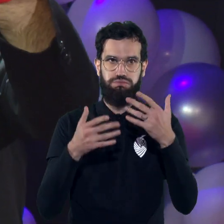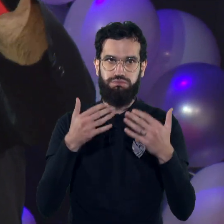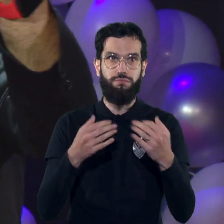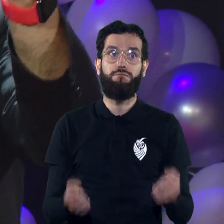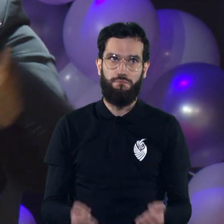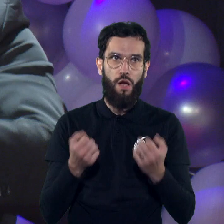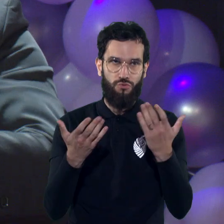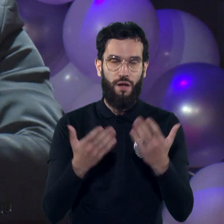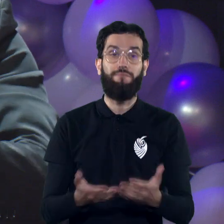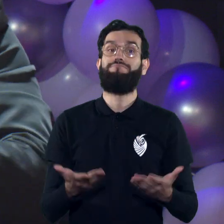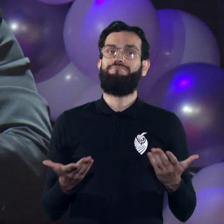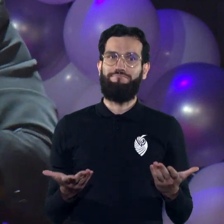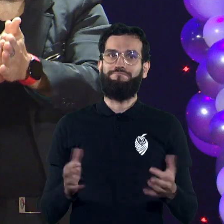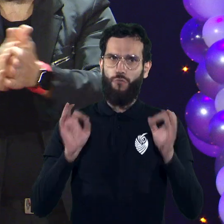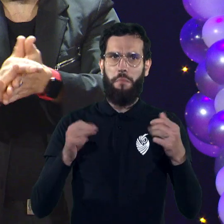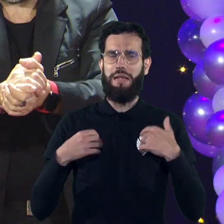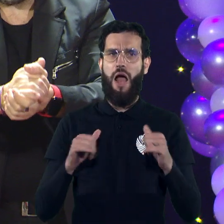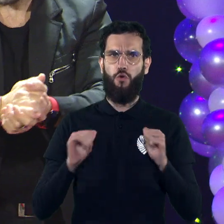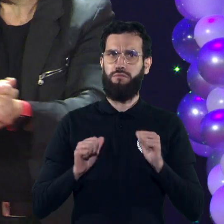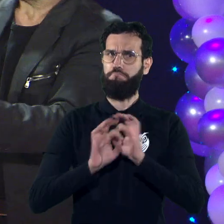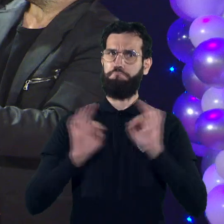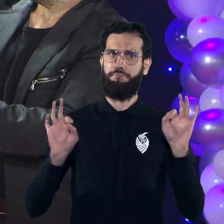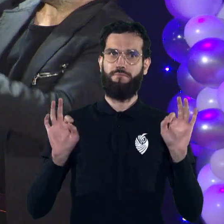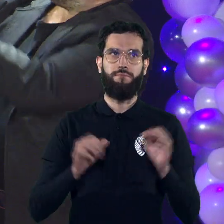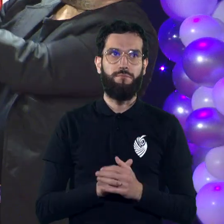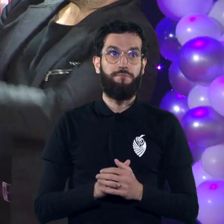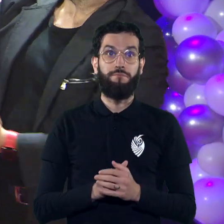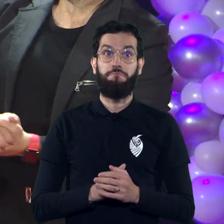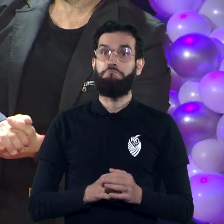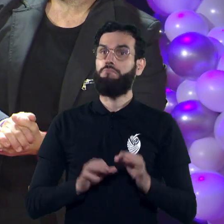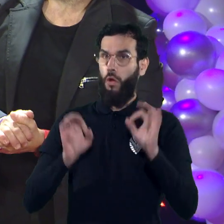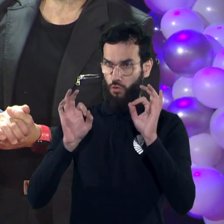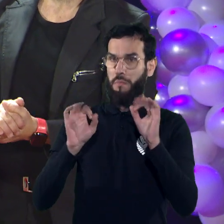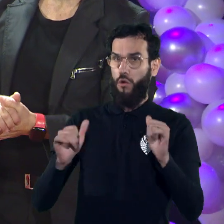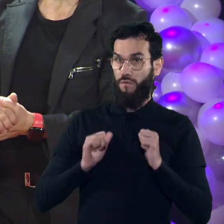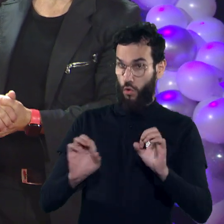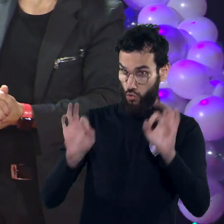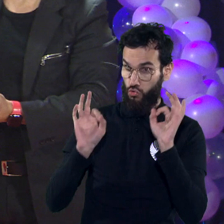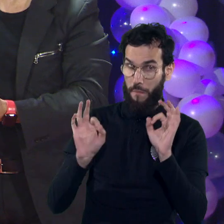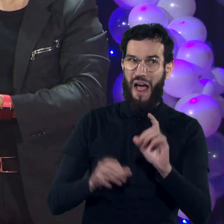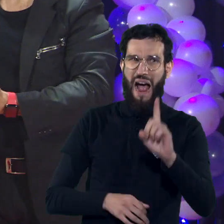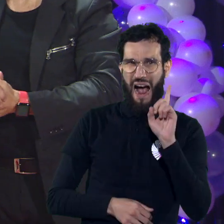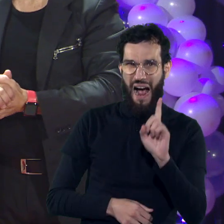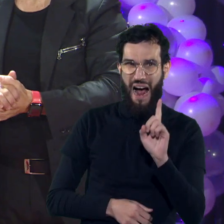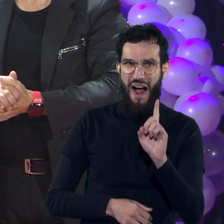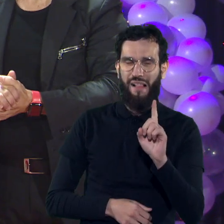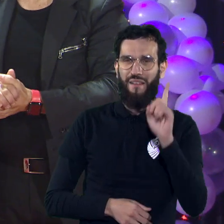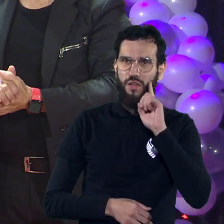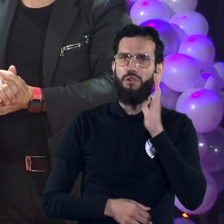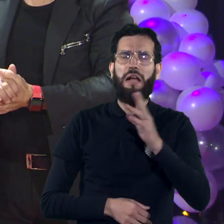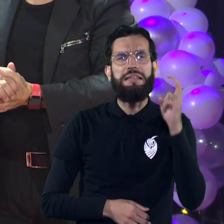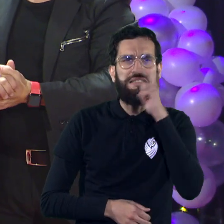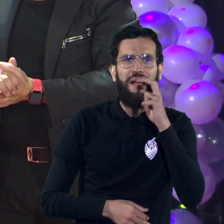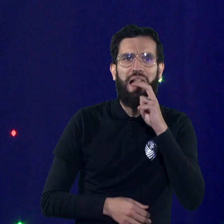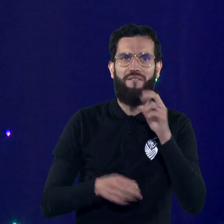iné. Tak, ja som sa rozcvičil. Rozcvička bola super, ale každý je